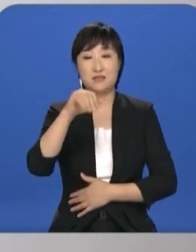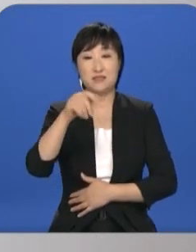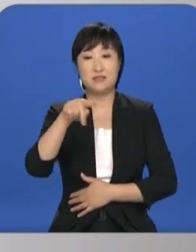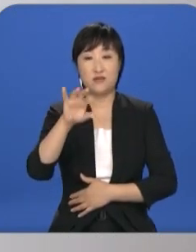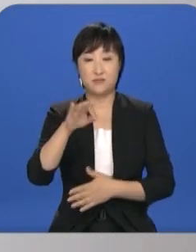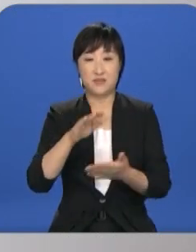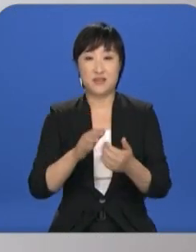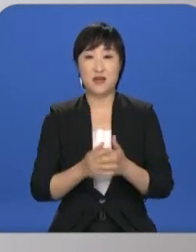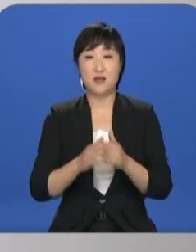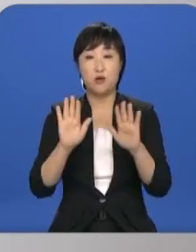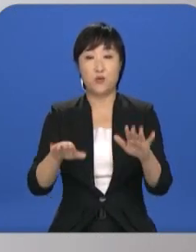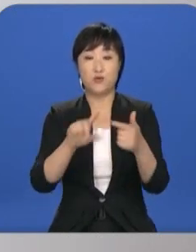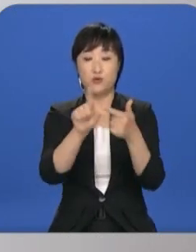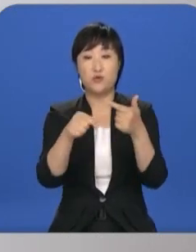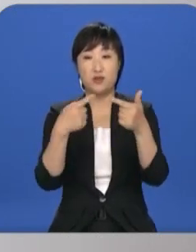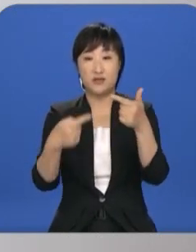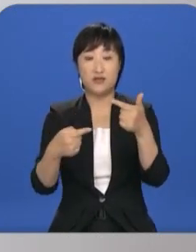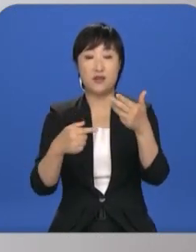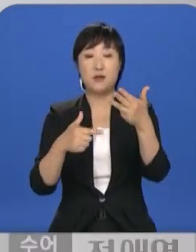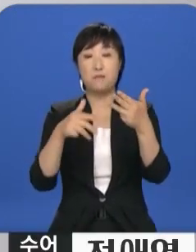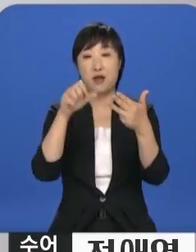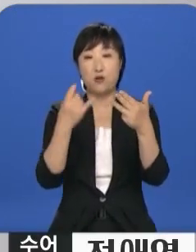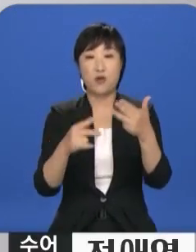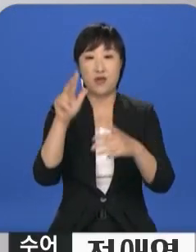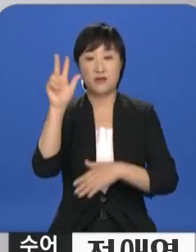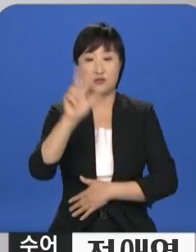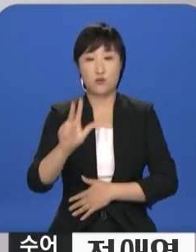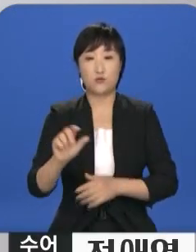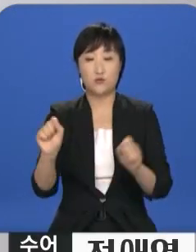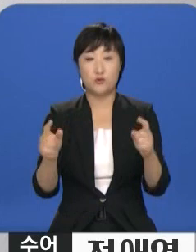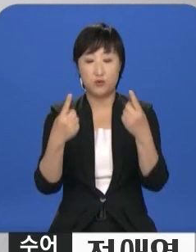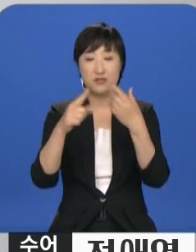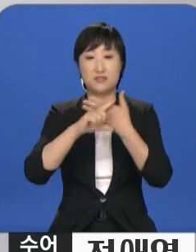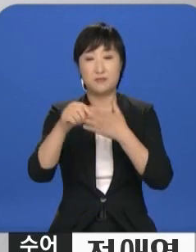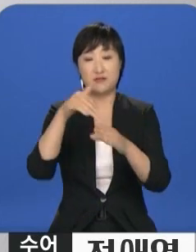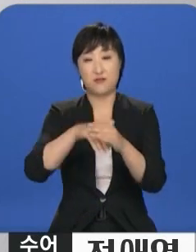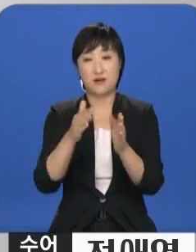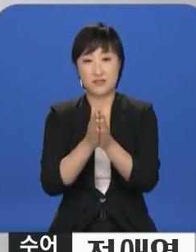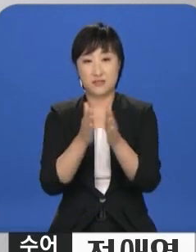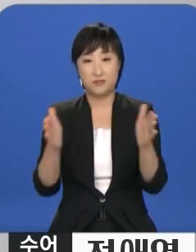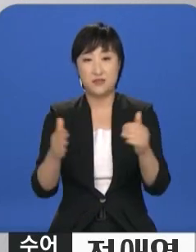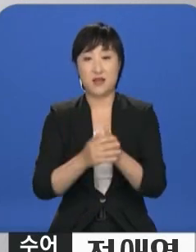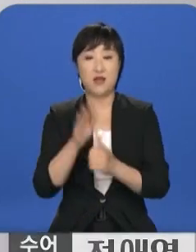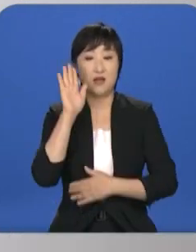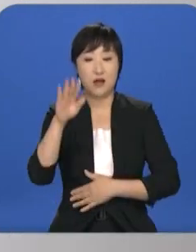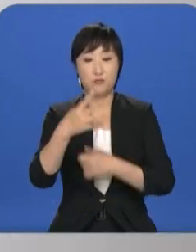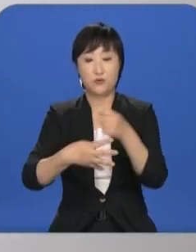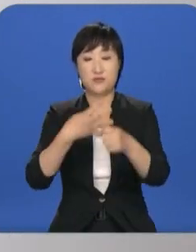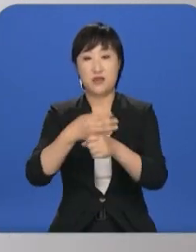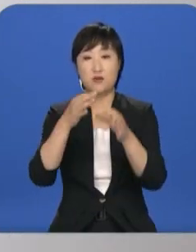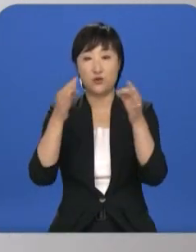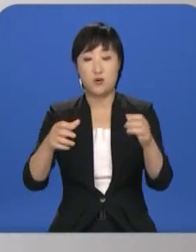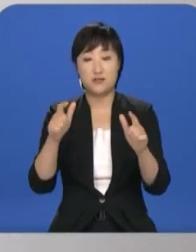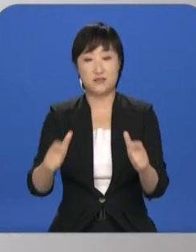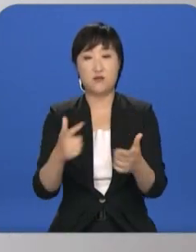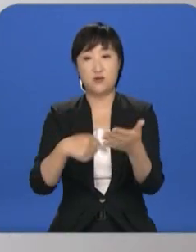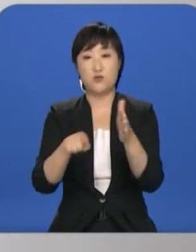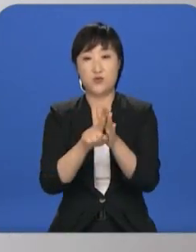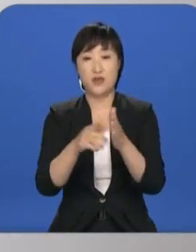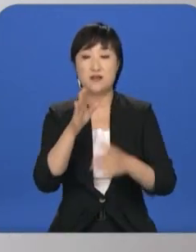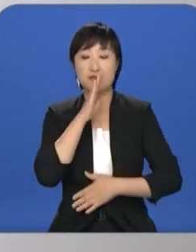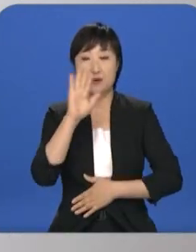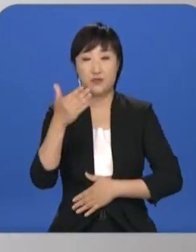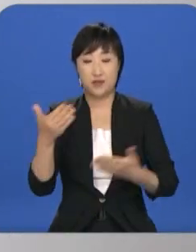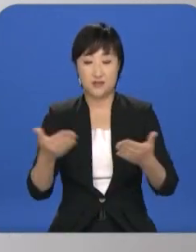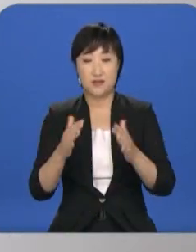박지성입니다. 오는 6월 1일 제8회 전국 동시지방선거가 실시됩니다. 앞으로 4년 동안 지역을 위해